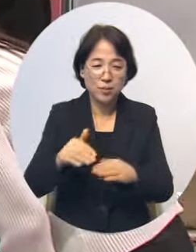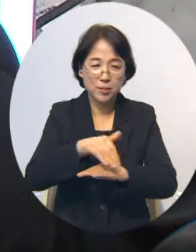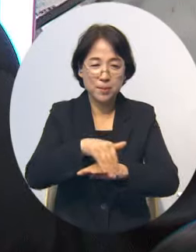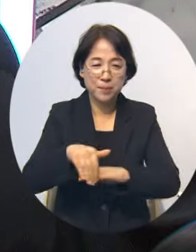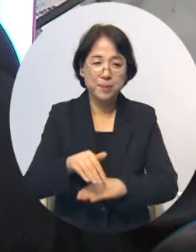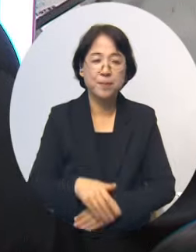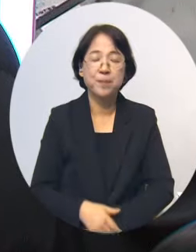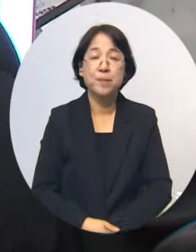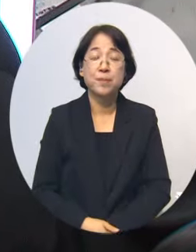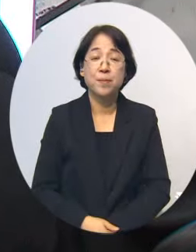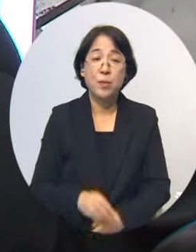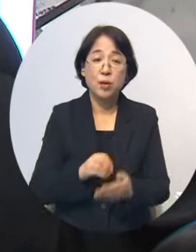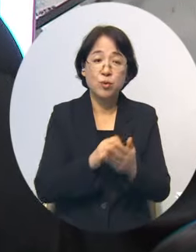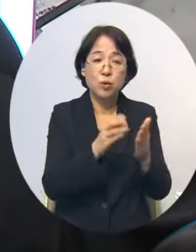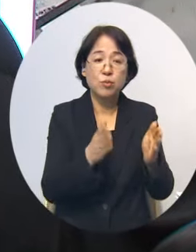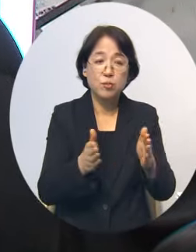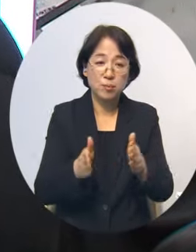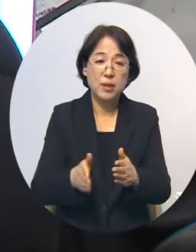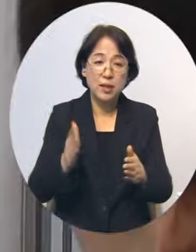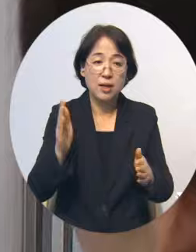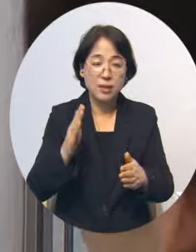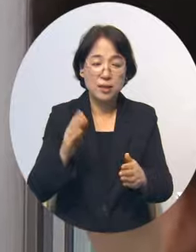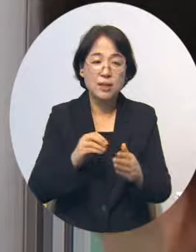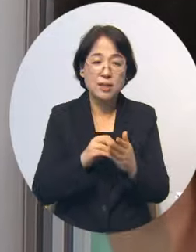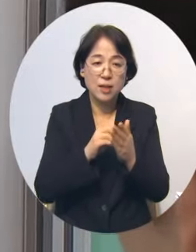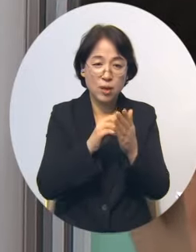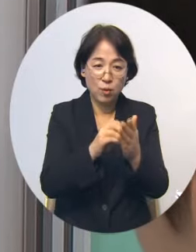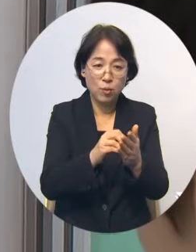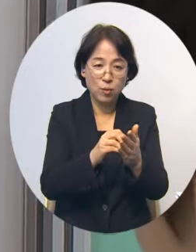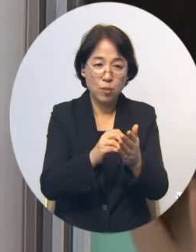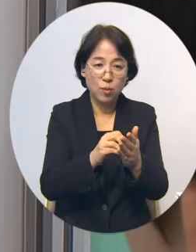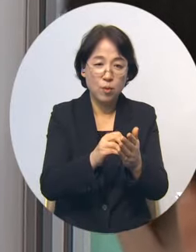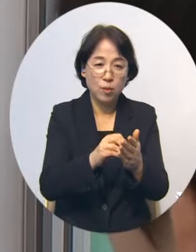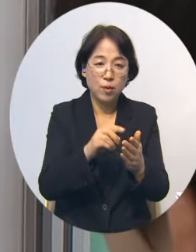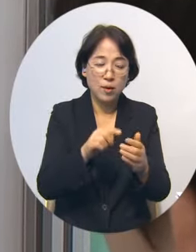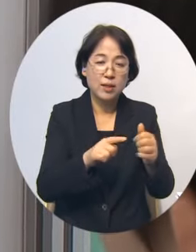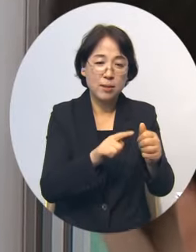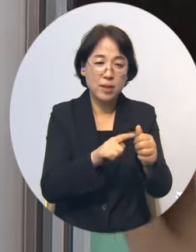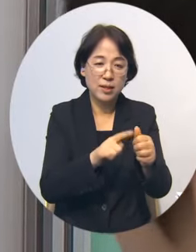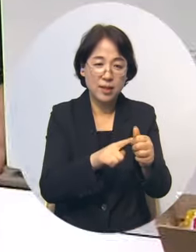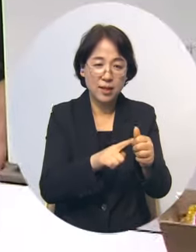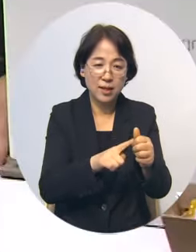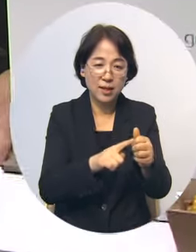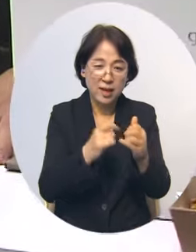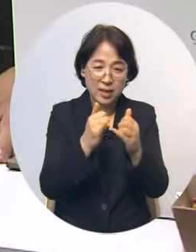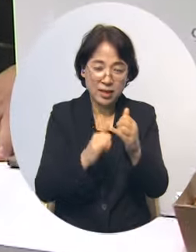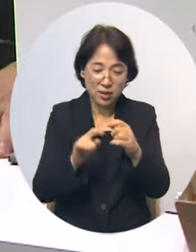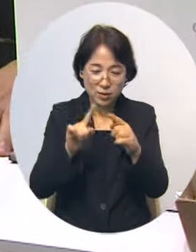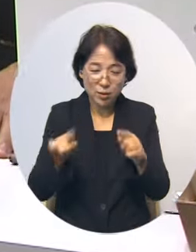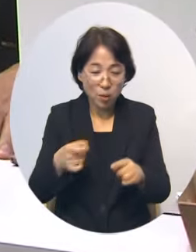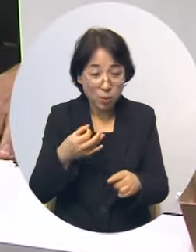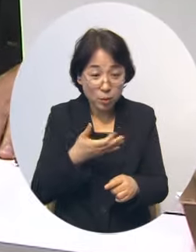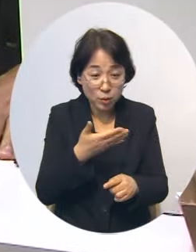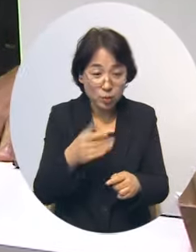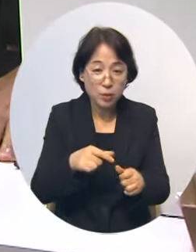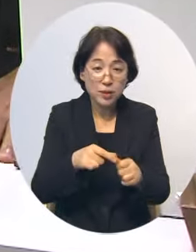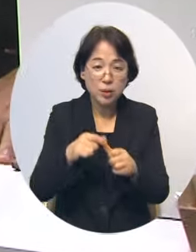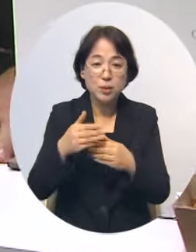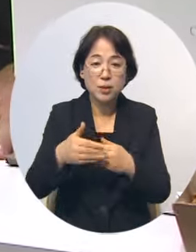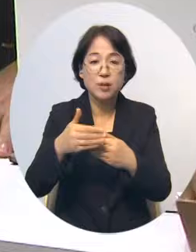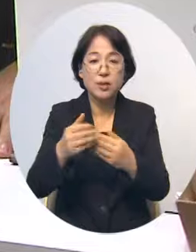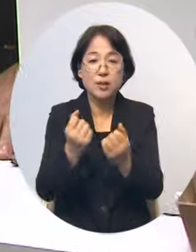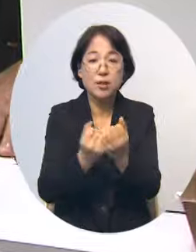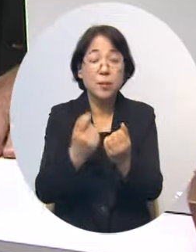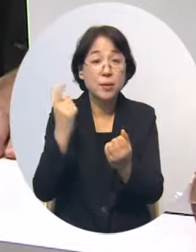있습니다 취업 준비생들은 채용 담당자에게 이력서를 보여주고 어떤 방식으로 채용절차가 진행되는지